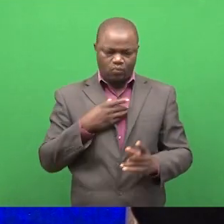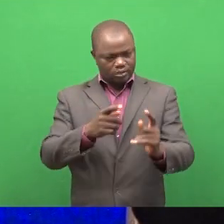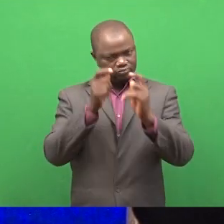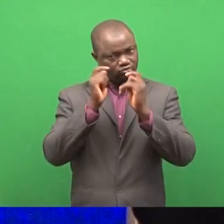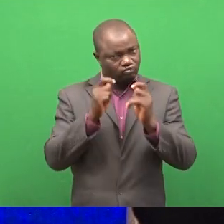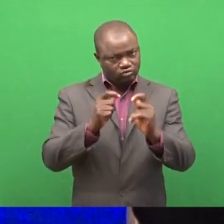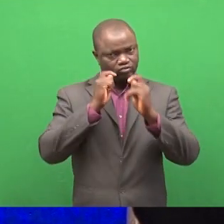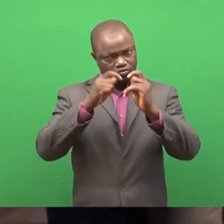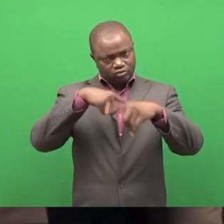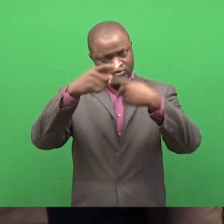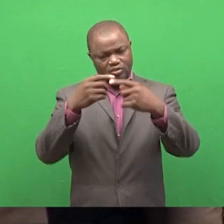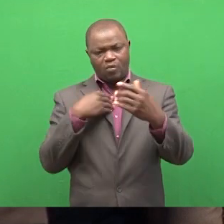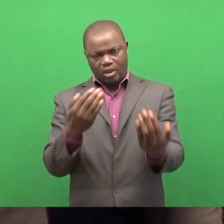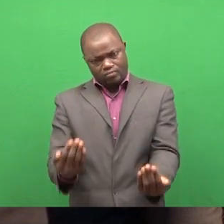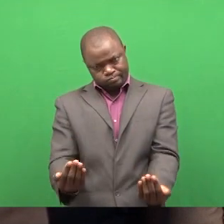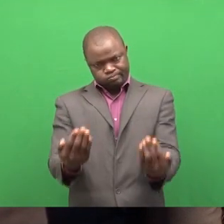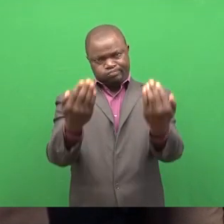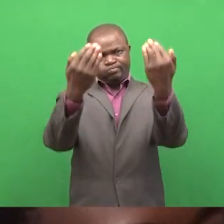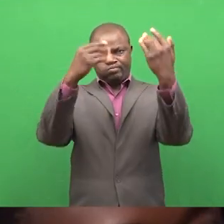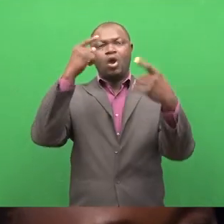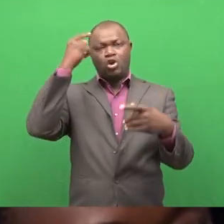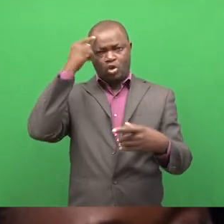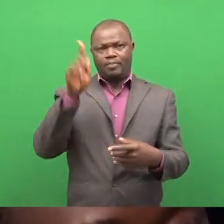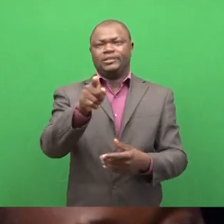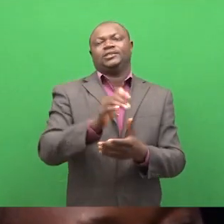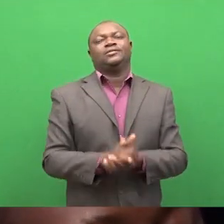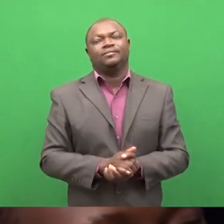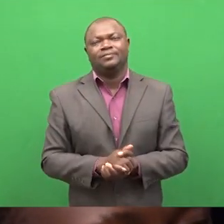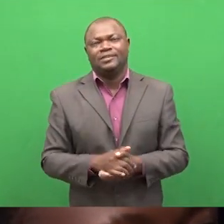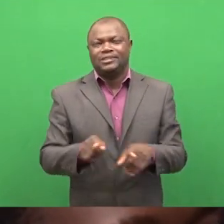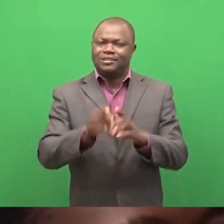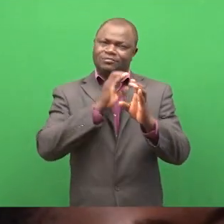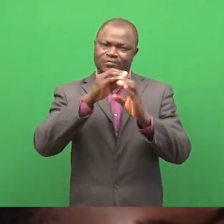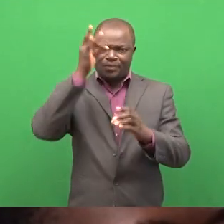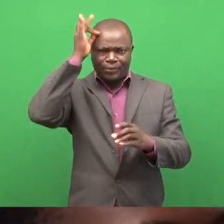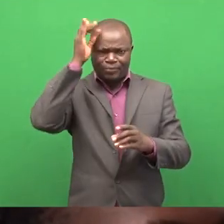tichivadzidzisa kusvika vayaruka mashoko makukuta ari kutaurwa navatlachi vayo